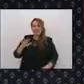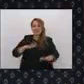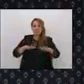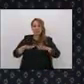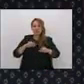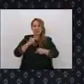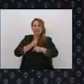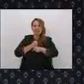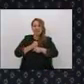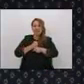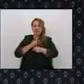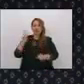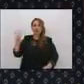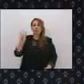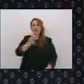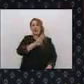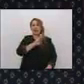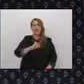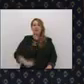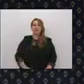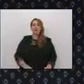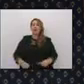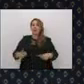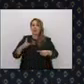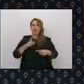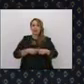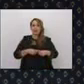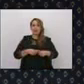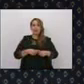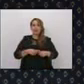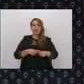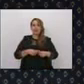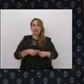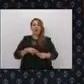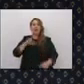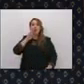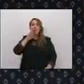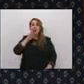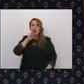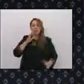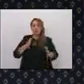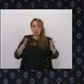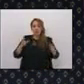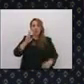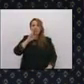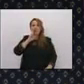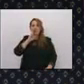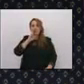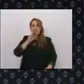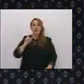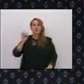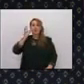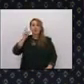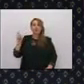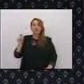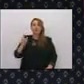هذه المديريات الولائية. كما أشير إلى أن العائق الرئيسي أيضا أمام حصول المواطنين على